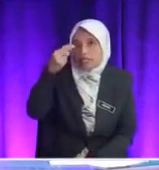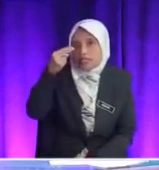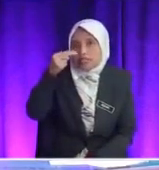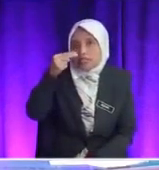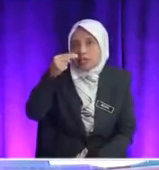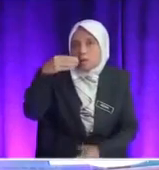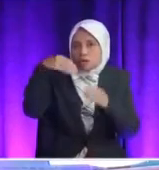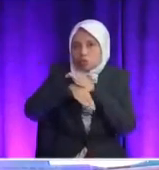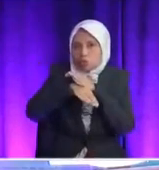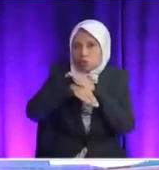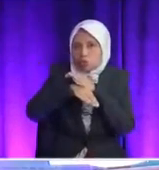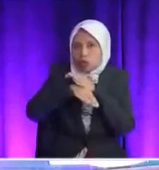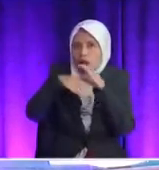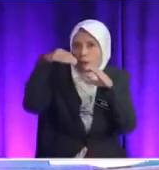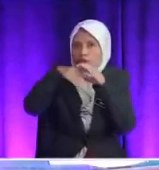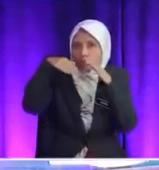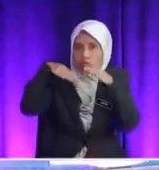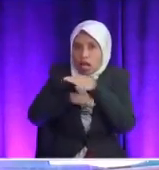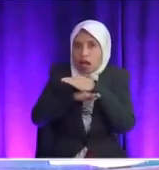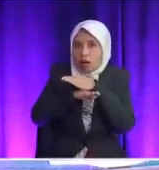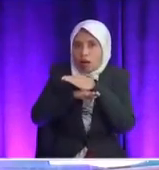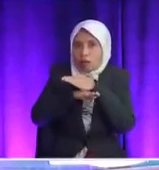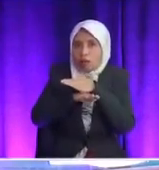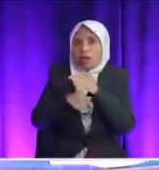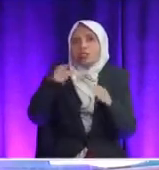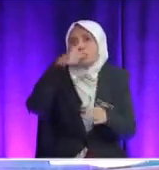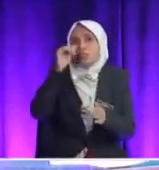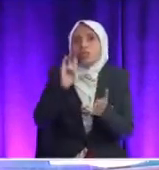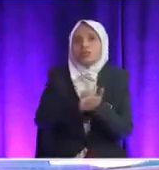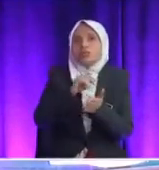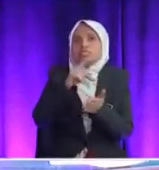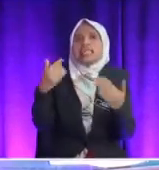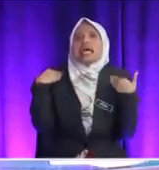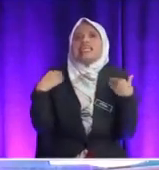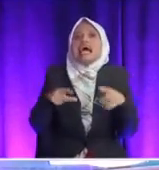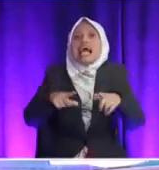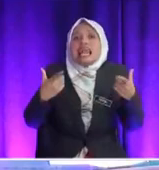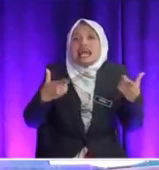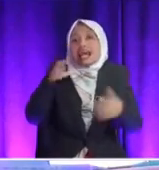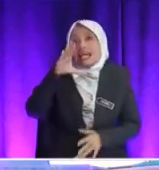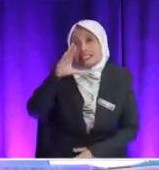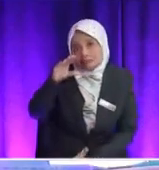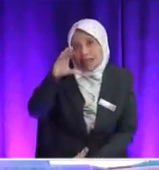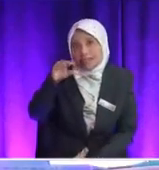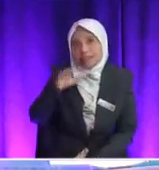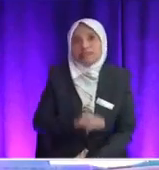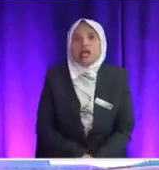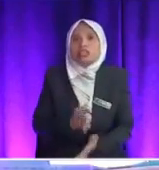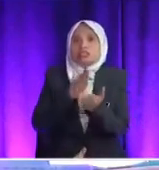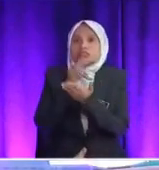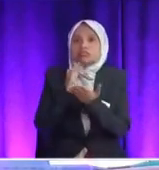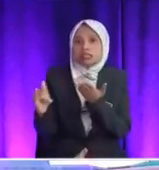masuk dalam jadi susah gituin angin mengilat hayati status Pane Kanada bensu hanya madzhab nya